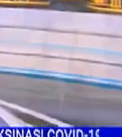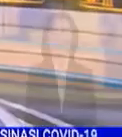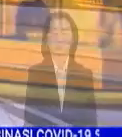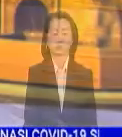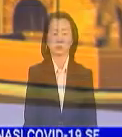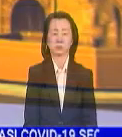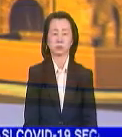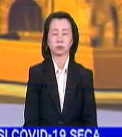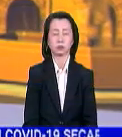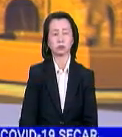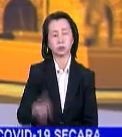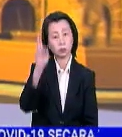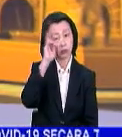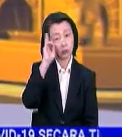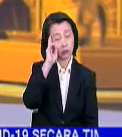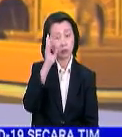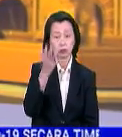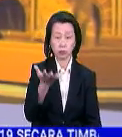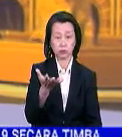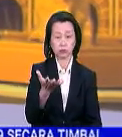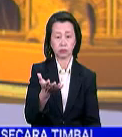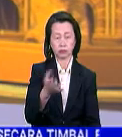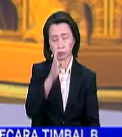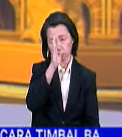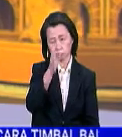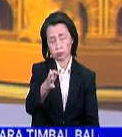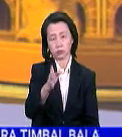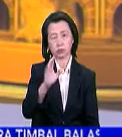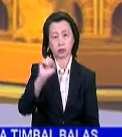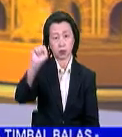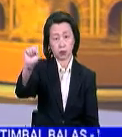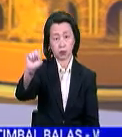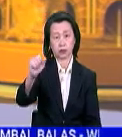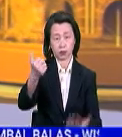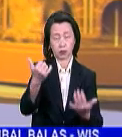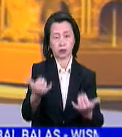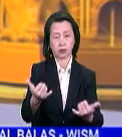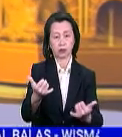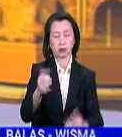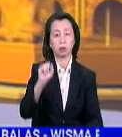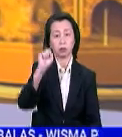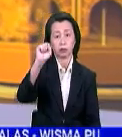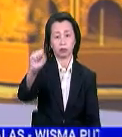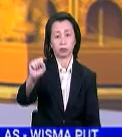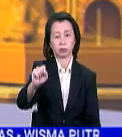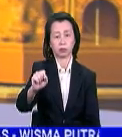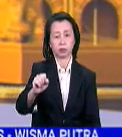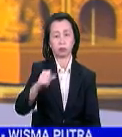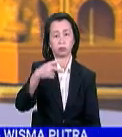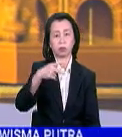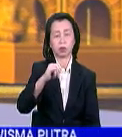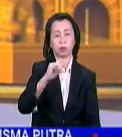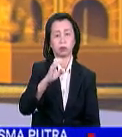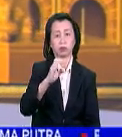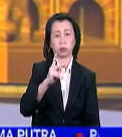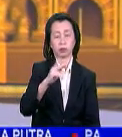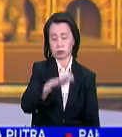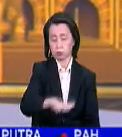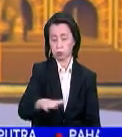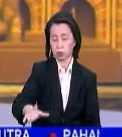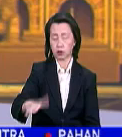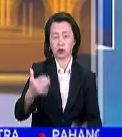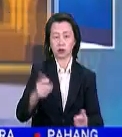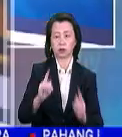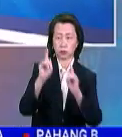baik seperti yang dijanjikan fokus negeri di Baubau you petang ini Sabah lancar pic presidennya